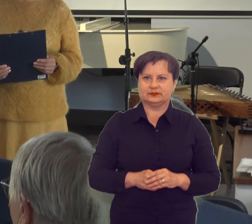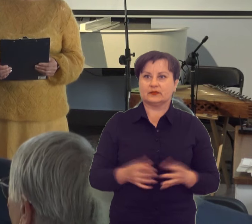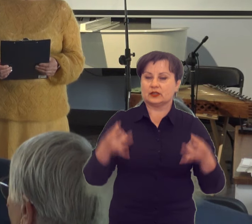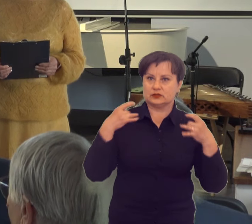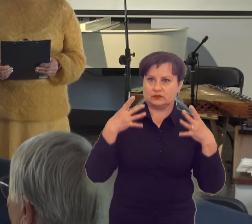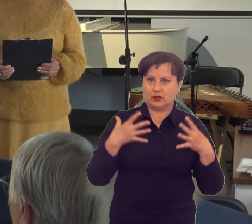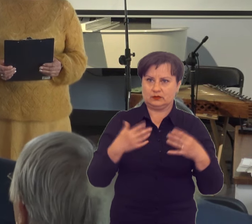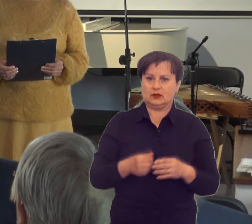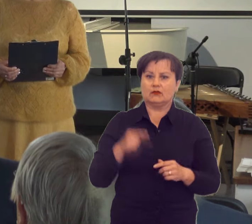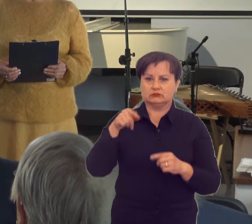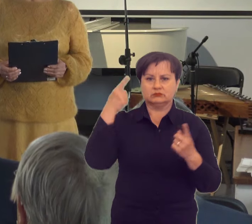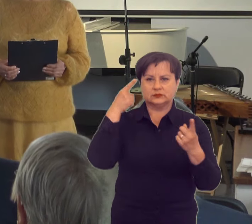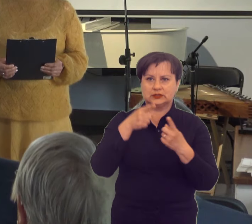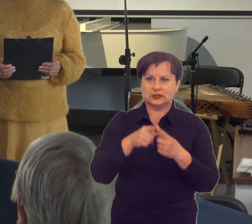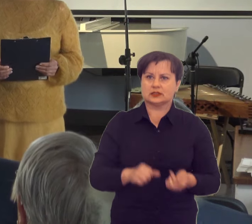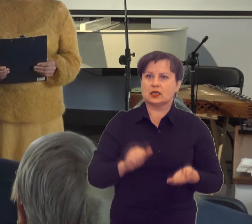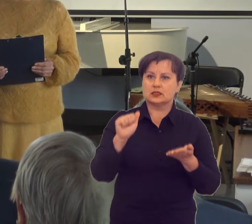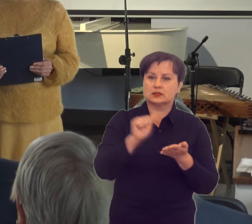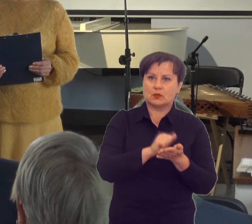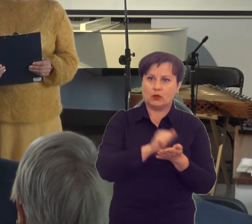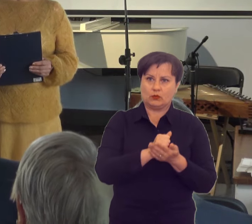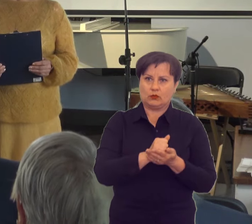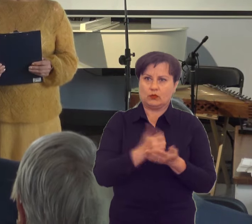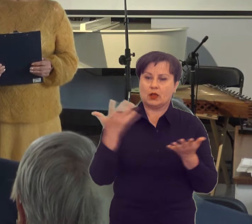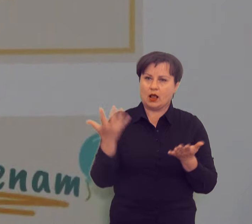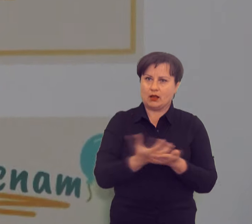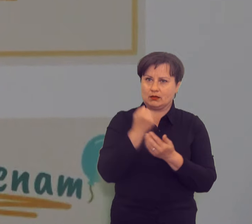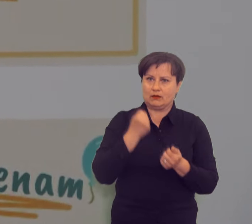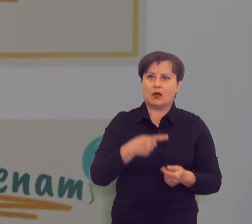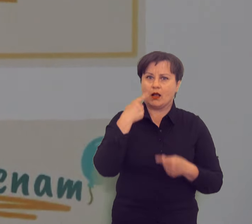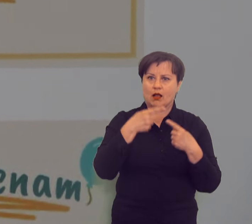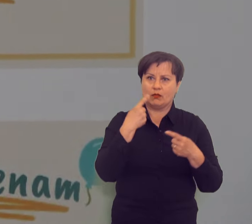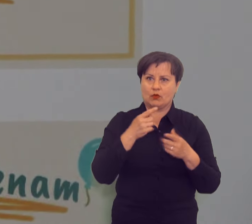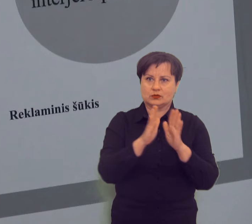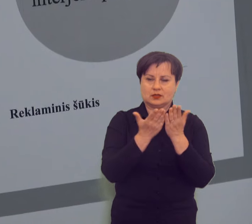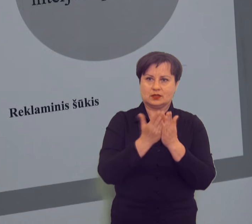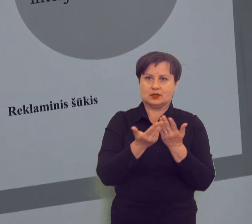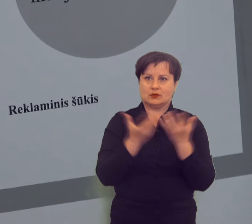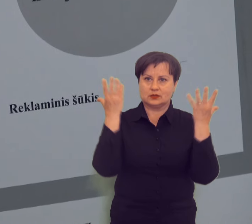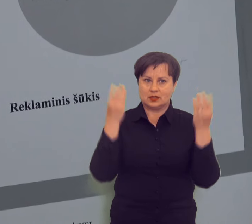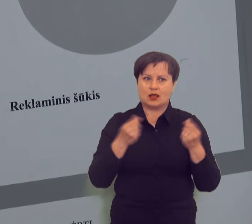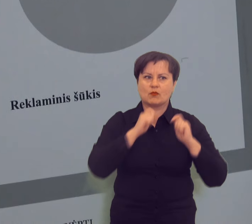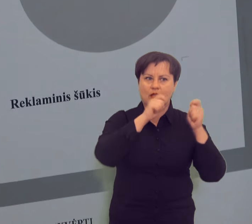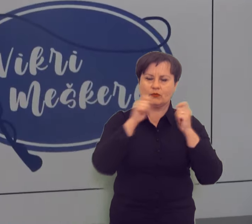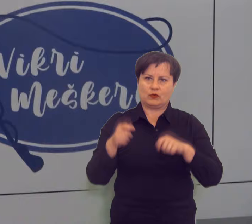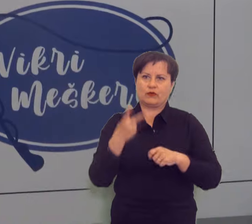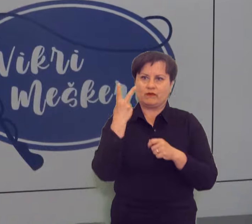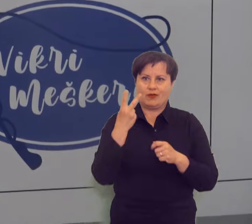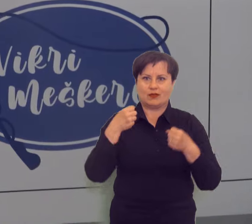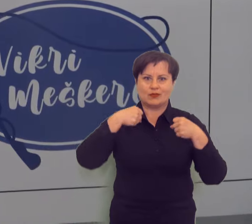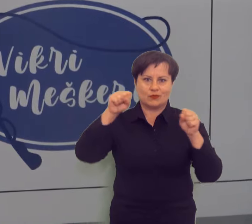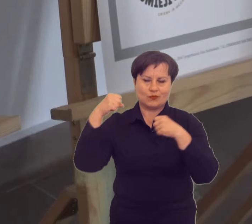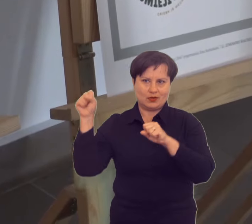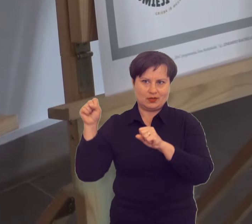Renginyje skirtame spaudos atgavimo kalbos ir knygos dienai apdovanoti net dviejų konkursų nugalėtojai.